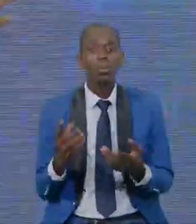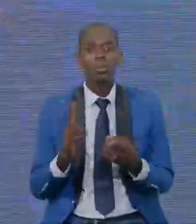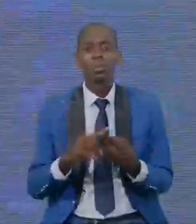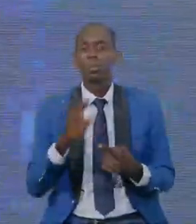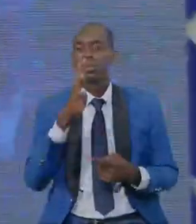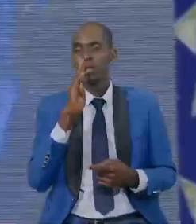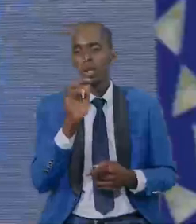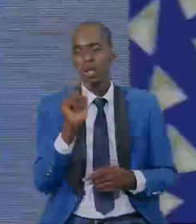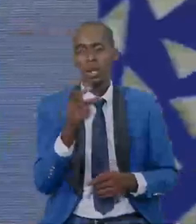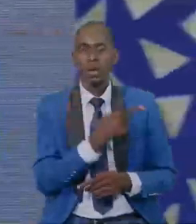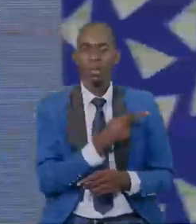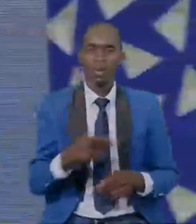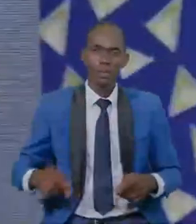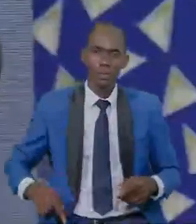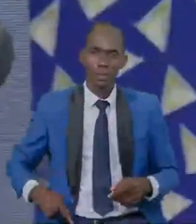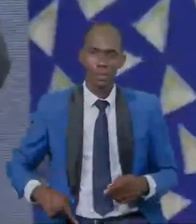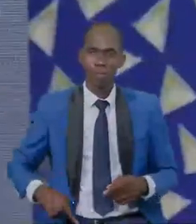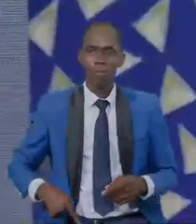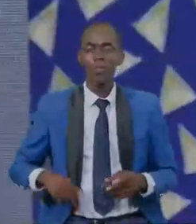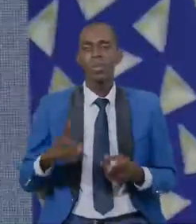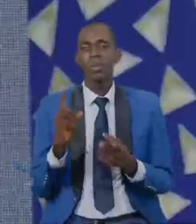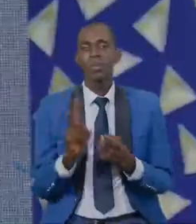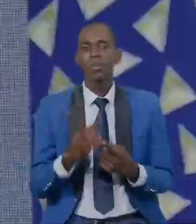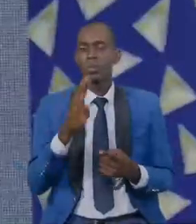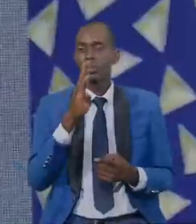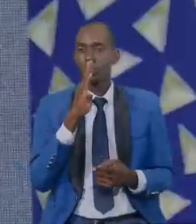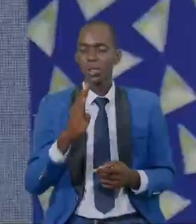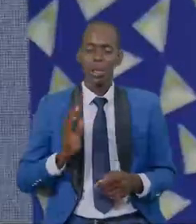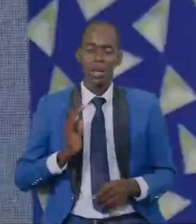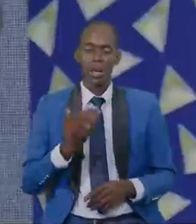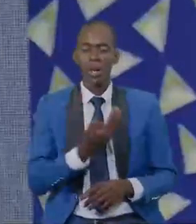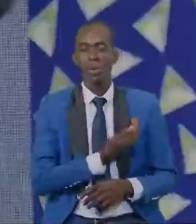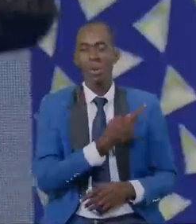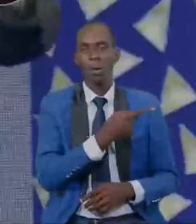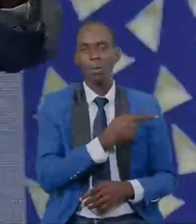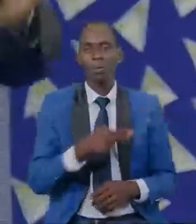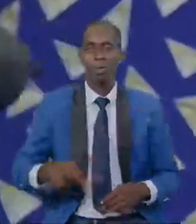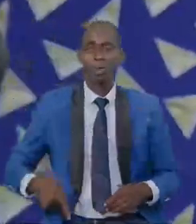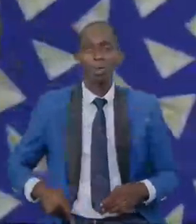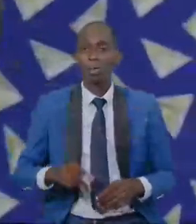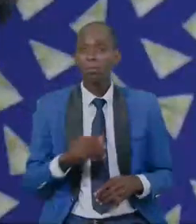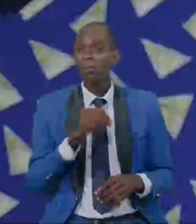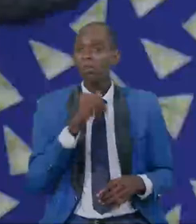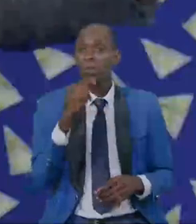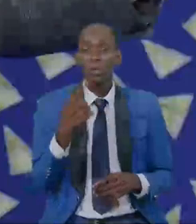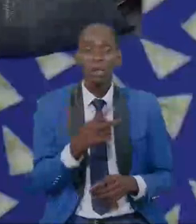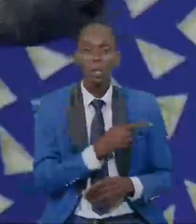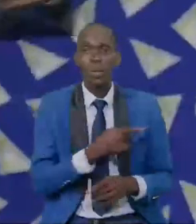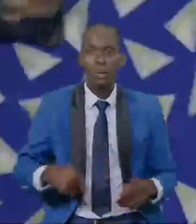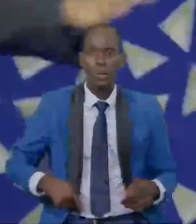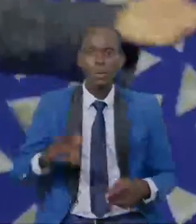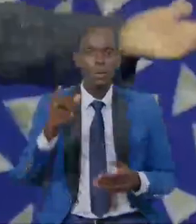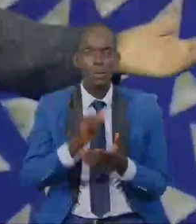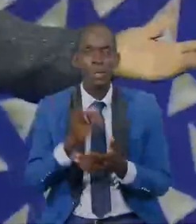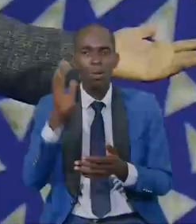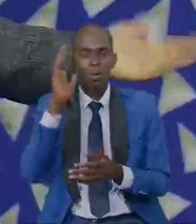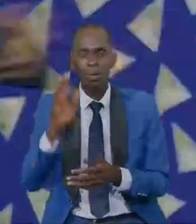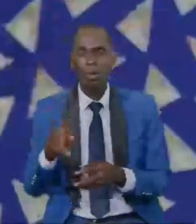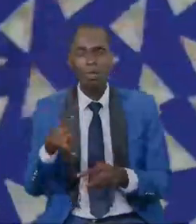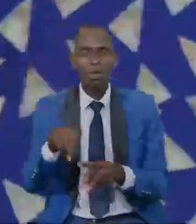Comme prince. To be our prince. Comme notre prince. The prince that will take something from